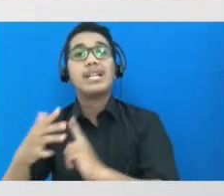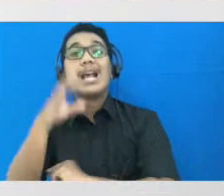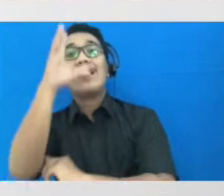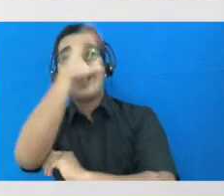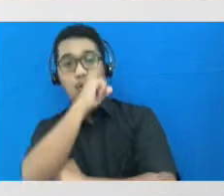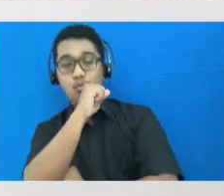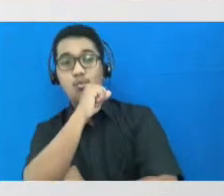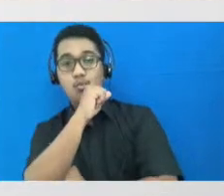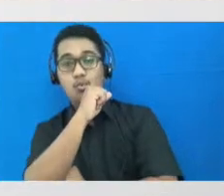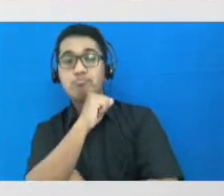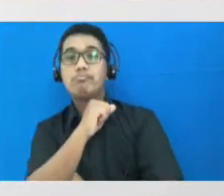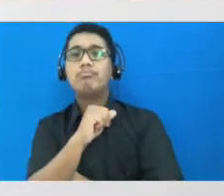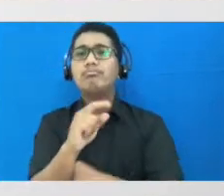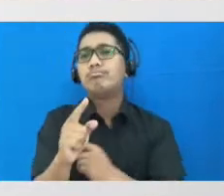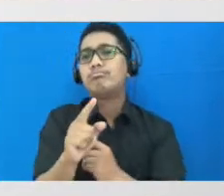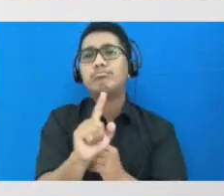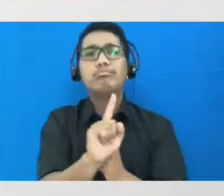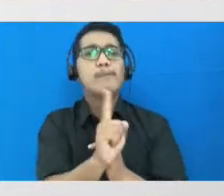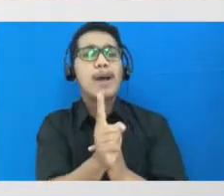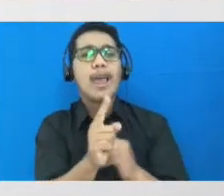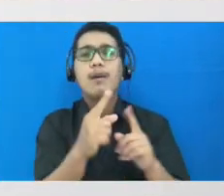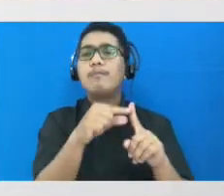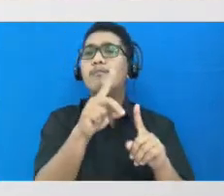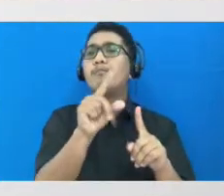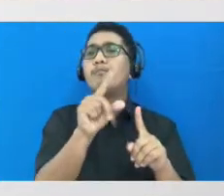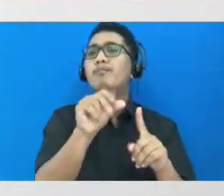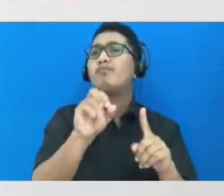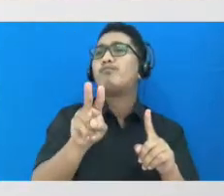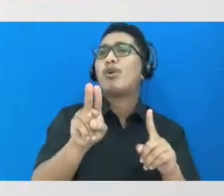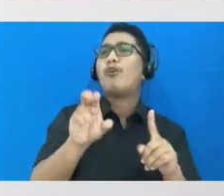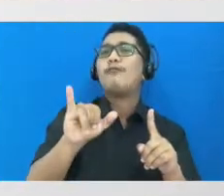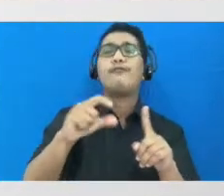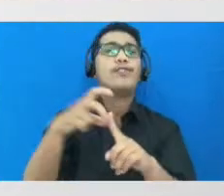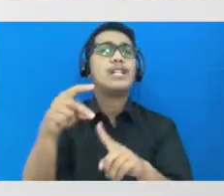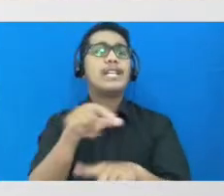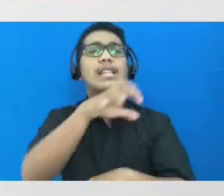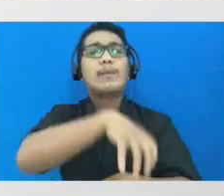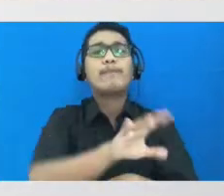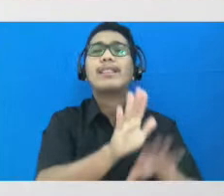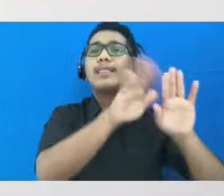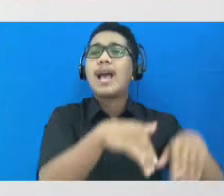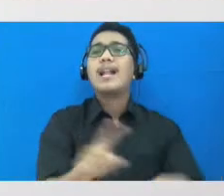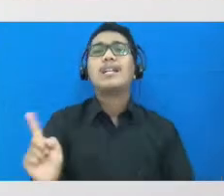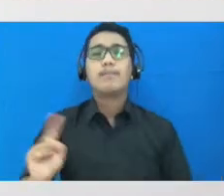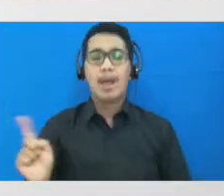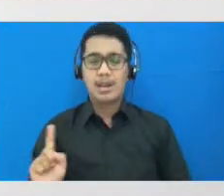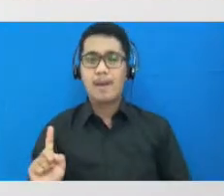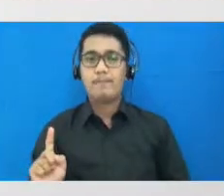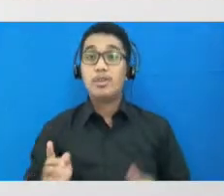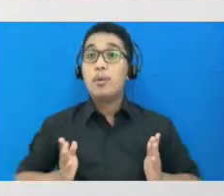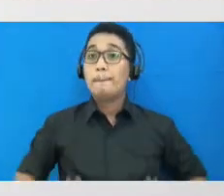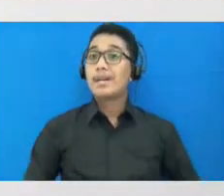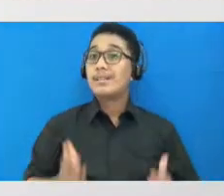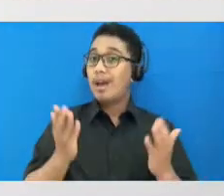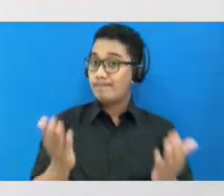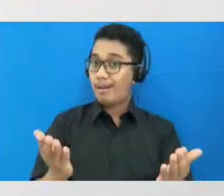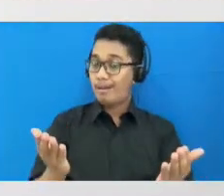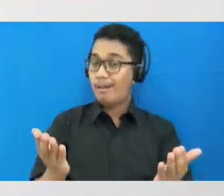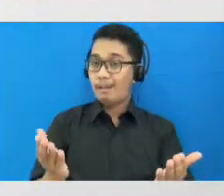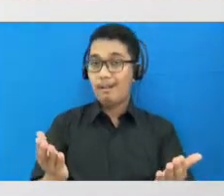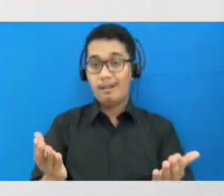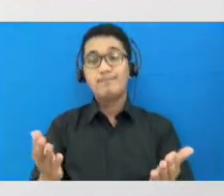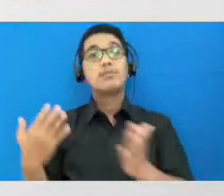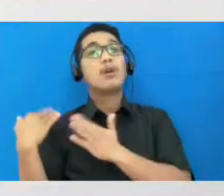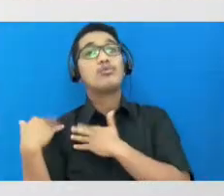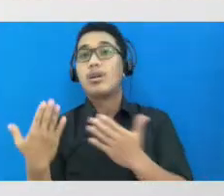benar di mana penyelenggara sistem elektronik ini berada, domisilinya, dan juga apa perannya terkait dengan tanggung